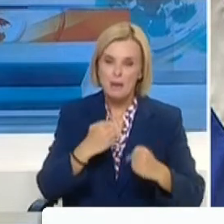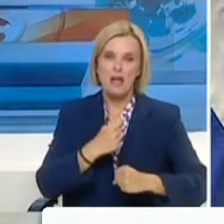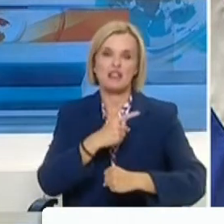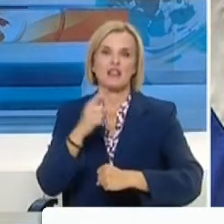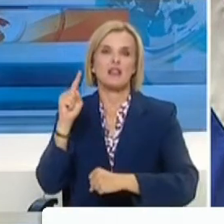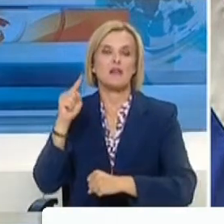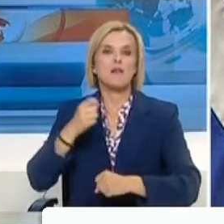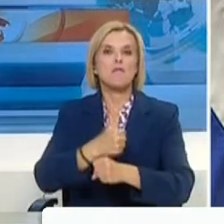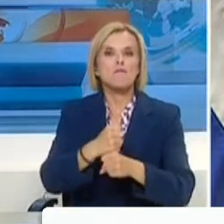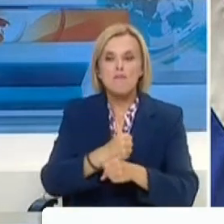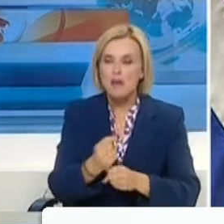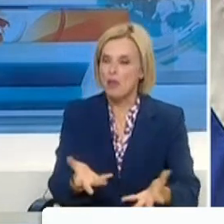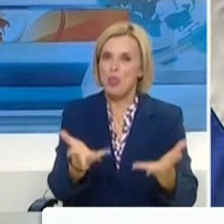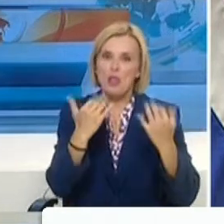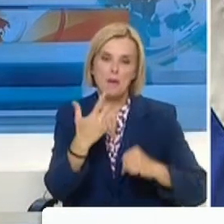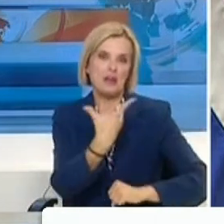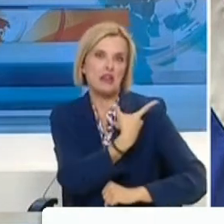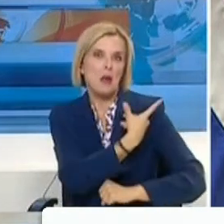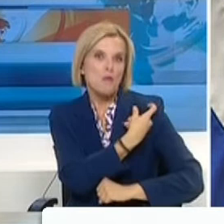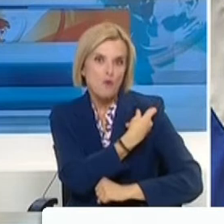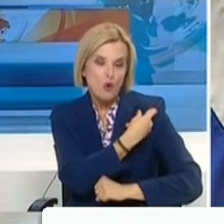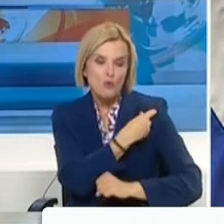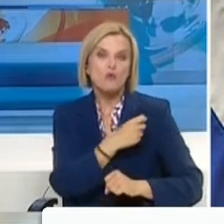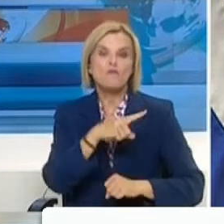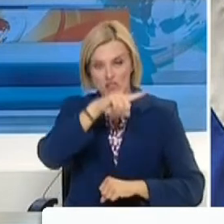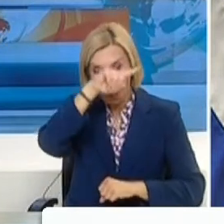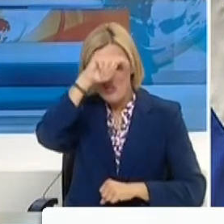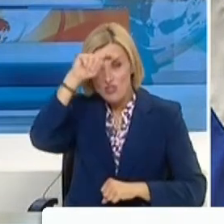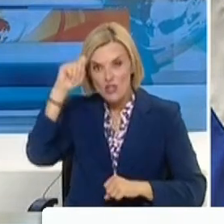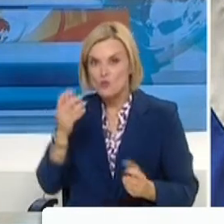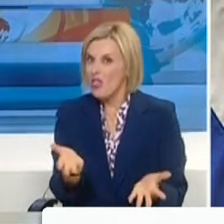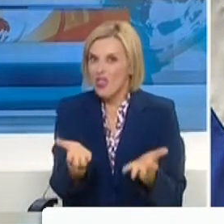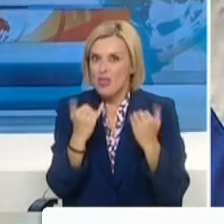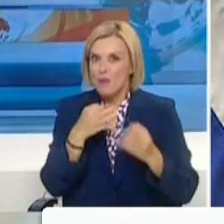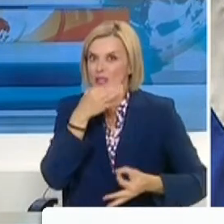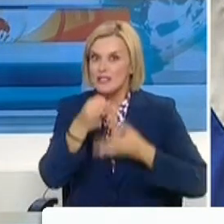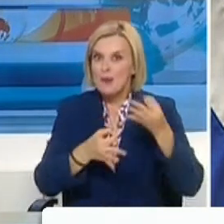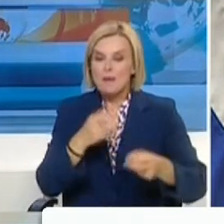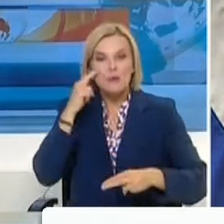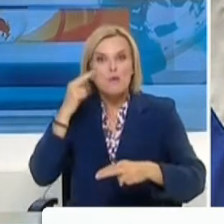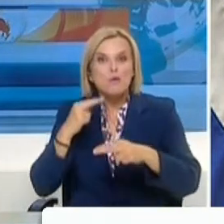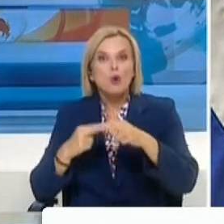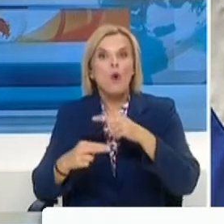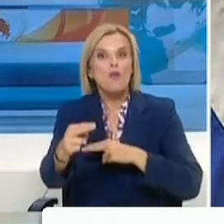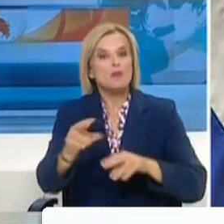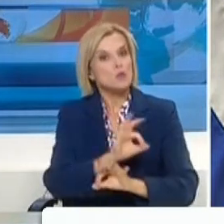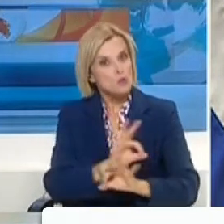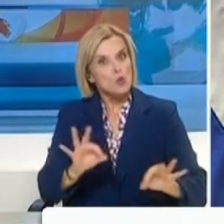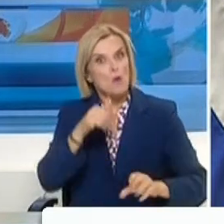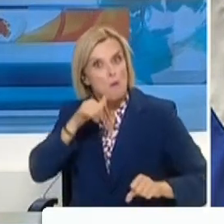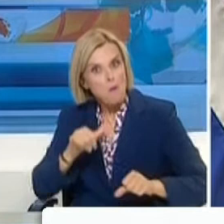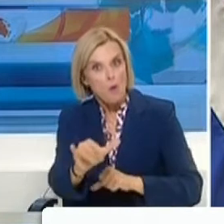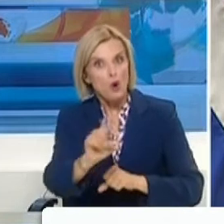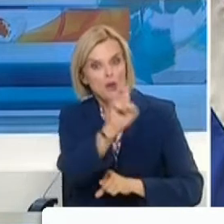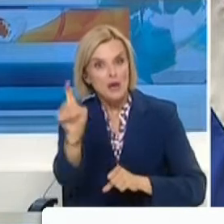ούτε αποτελεσματικό προς το παρόν εμβόλιο, είναι πολύ δύσκολο να προβλέψεις για πόσο καιρό θα κυκλοφορεί ο ιός. Ακόμα